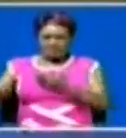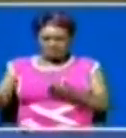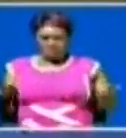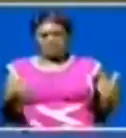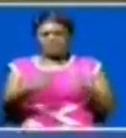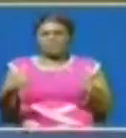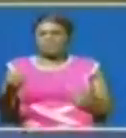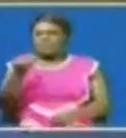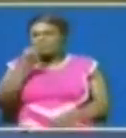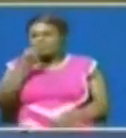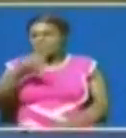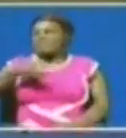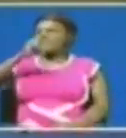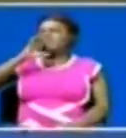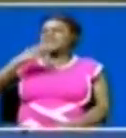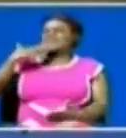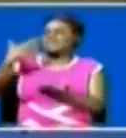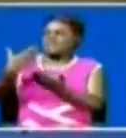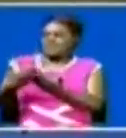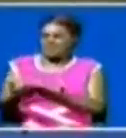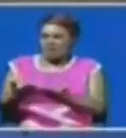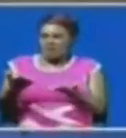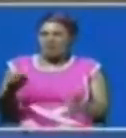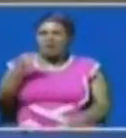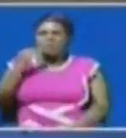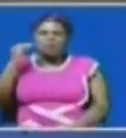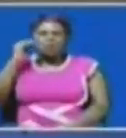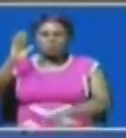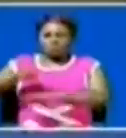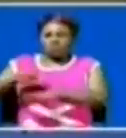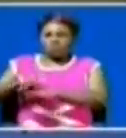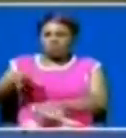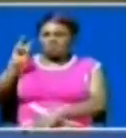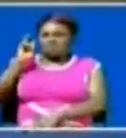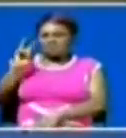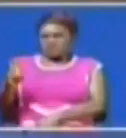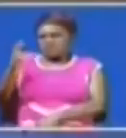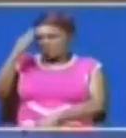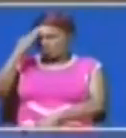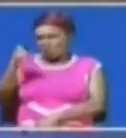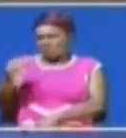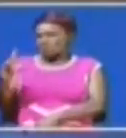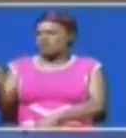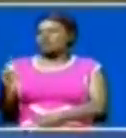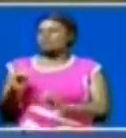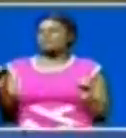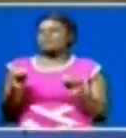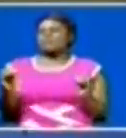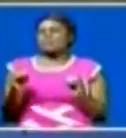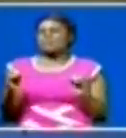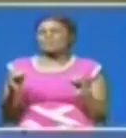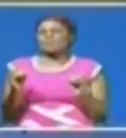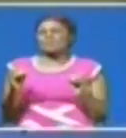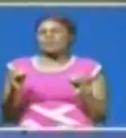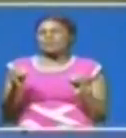vizuri, tumekula, tumekunywa, tunashukuru sana. Hapa nyumbani ni pazuri. Tumeona ni kwa nini uonekani Nairobi.